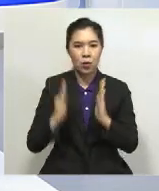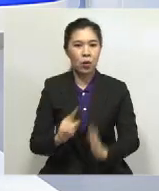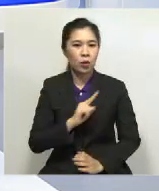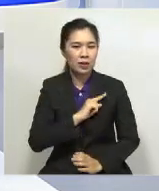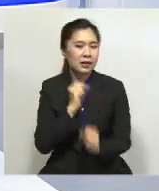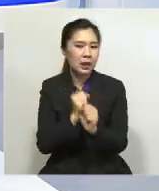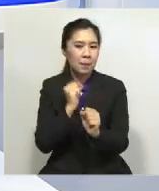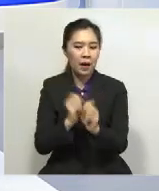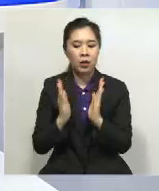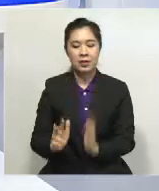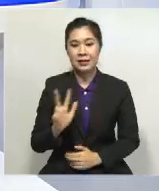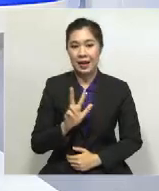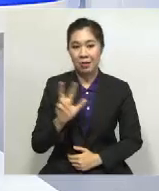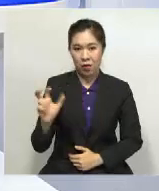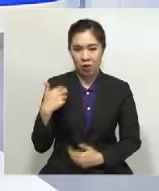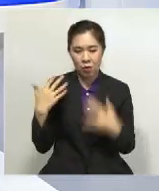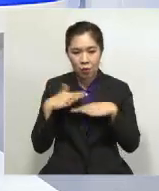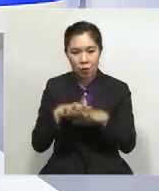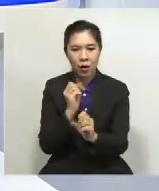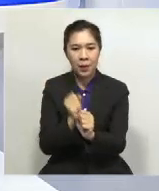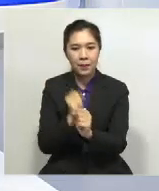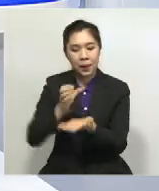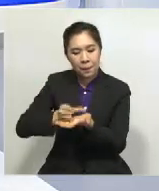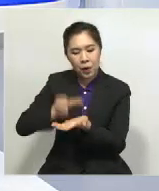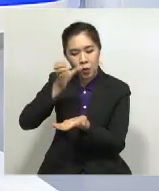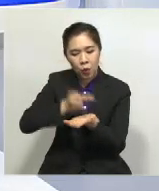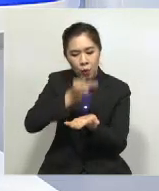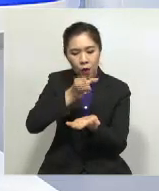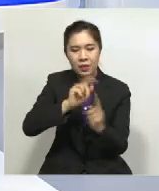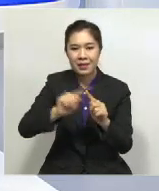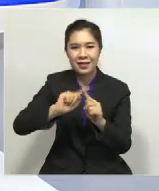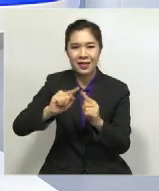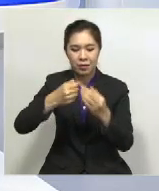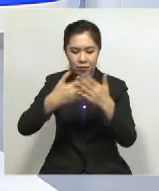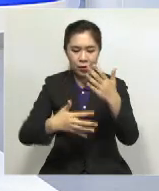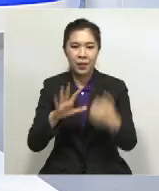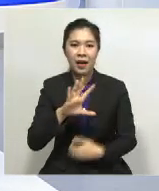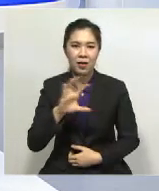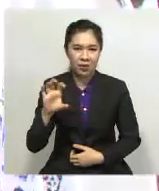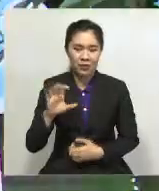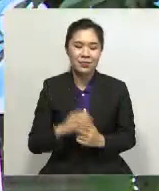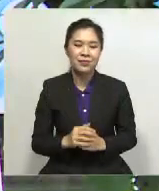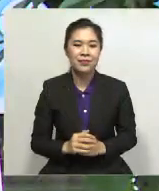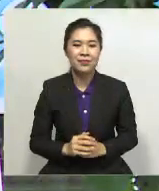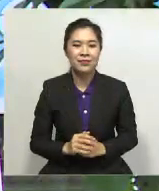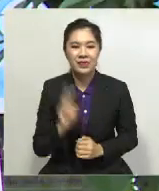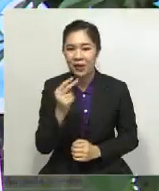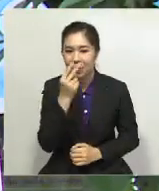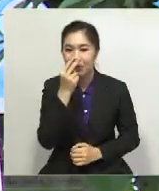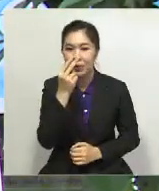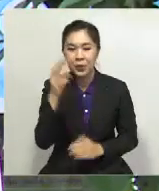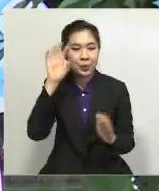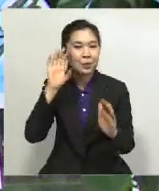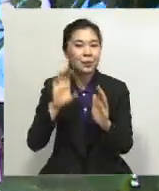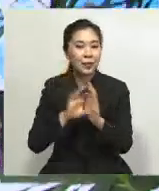ออฟฟิศมากกว่า300คนนะครับและสามารถจัดเก็บขวดพลาสติกได้มากกว่า500ขวดเลยทีเดียวครับไปดูกันเลยนะครับ